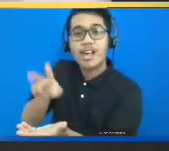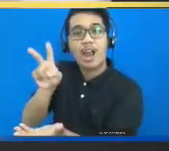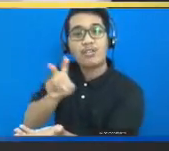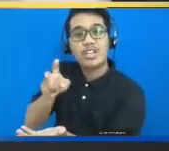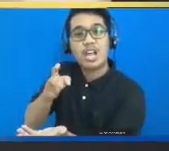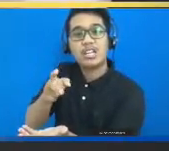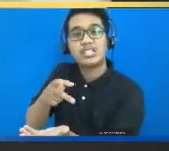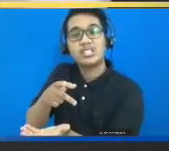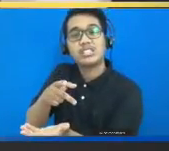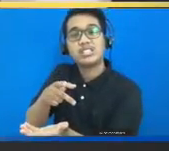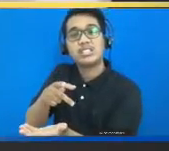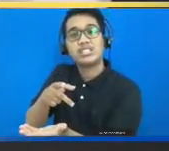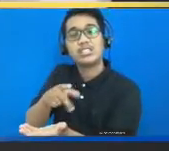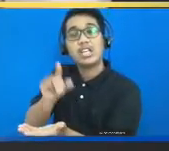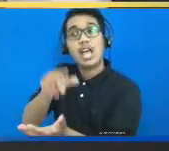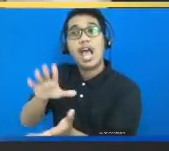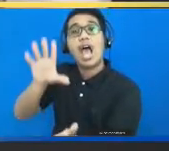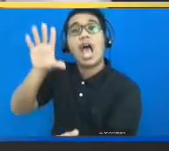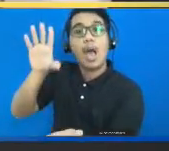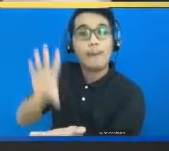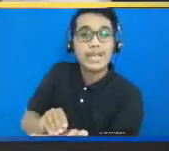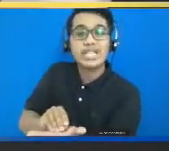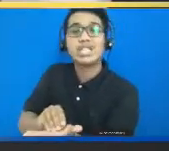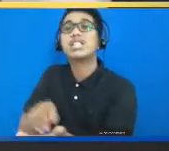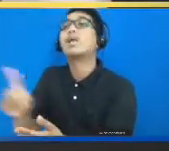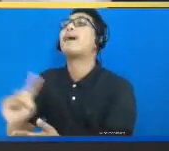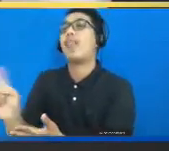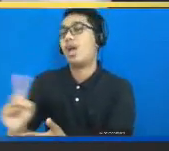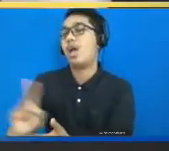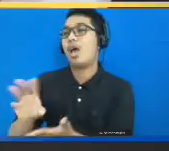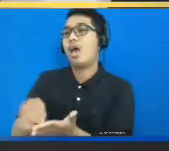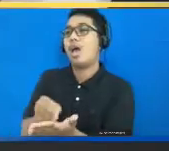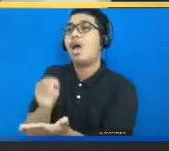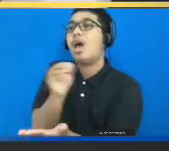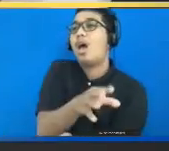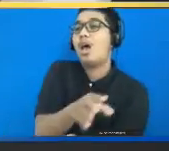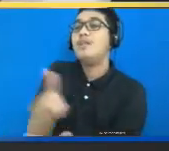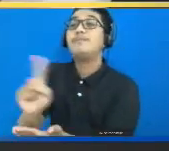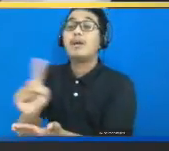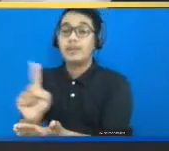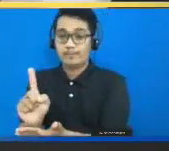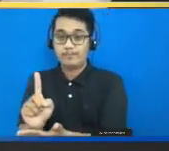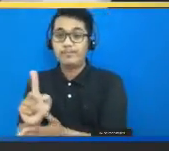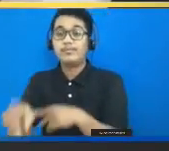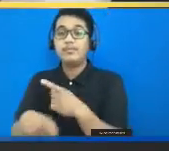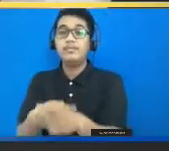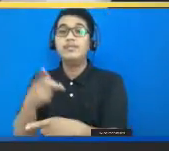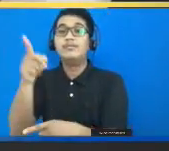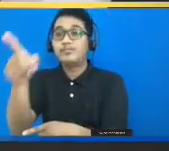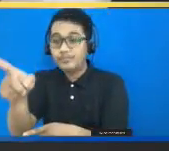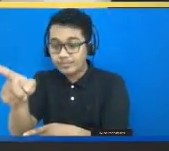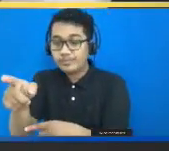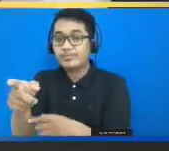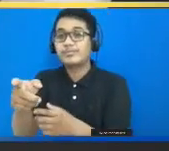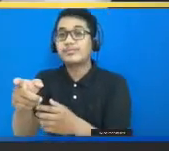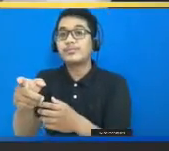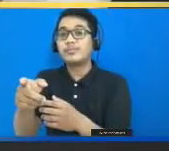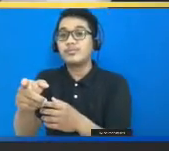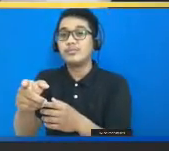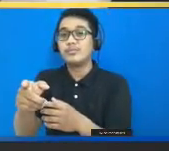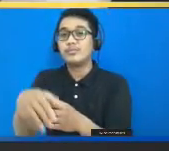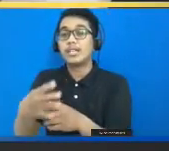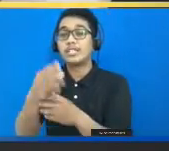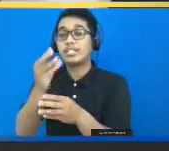di-inbox dihabiskan ini budgetnya terlebih kemana kak kalau kita ngomongin dari permasalahan kamu tadi kan Mbak gimana merah dan